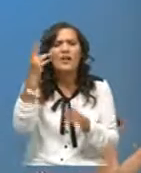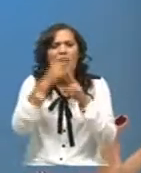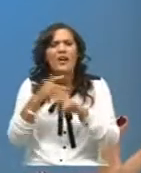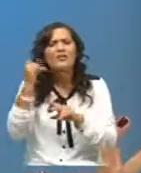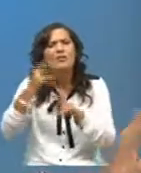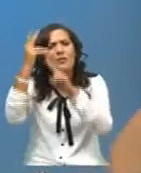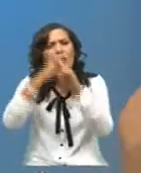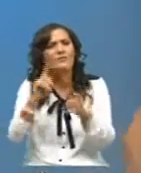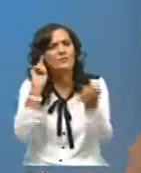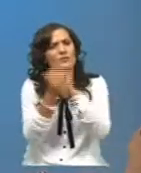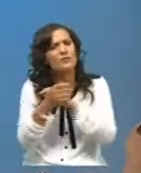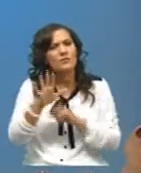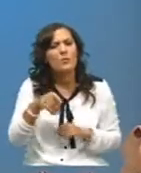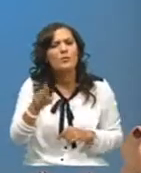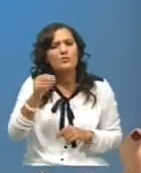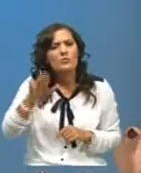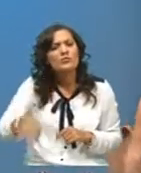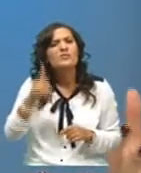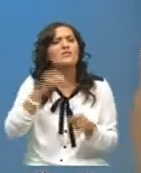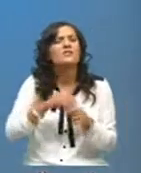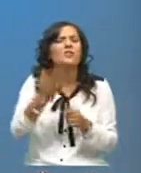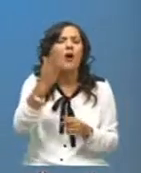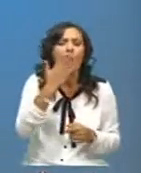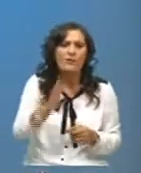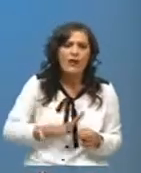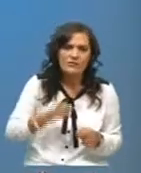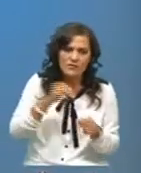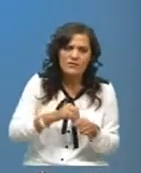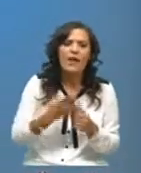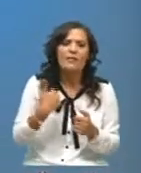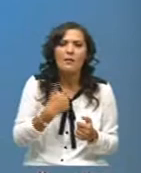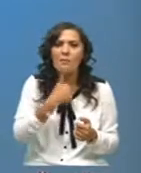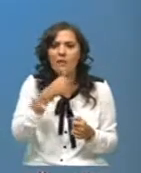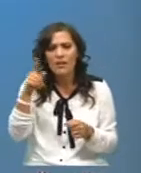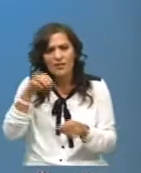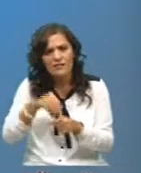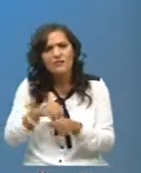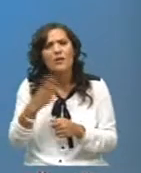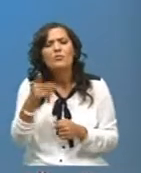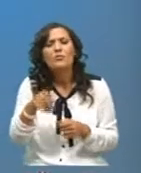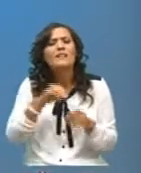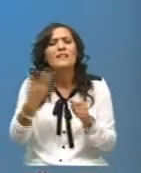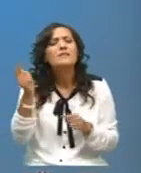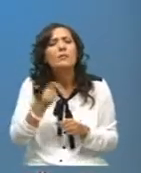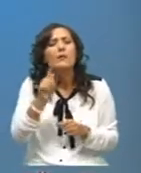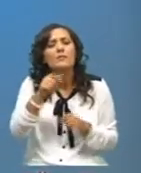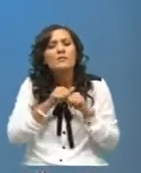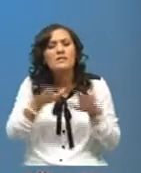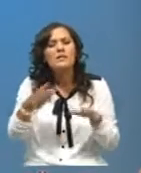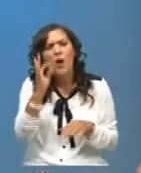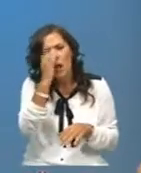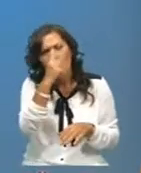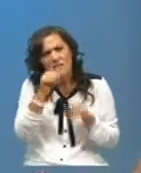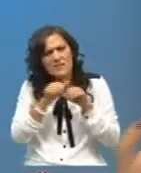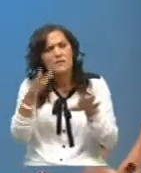kabusa dönüşebilir Öyle değil mi Hem çocuk için öğrenci için hem Ebeveynler için anne babalar için bu nasıl oturtacağız Biz Bu sistemin